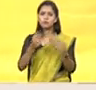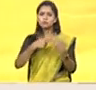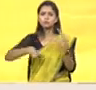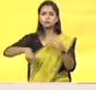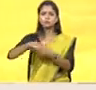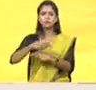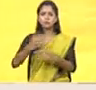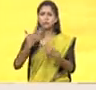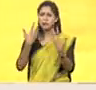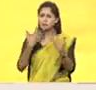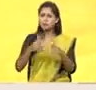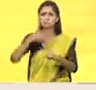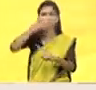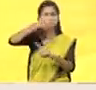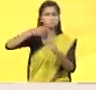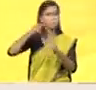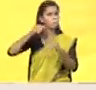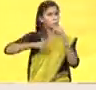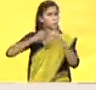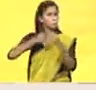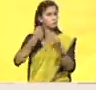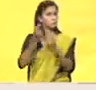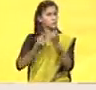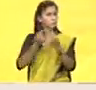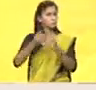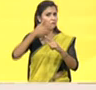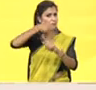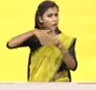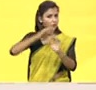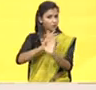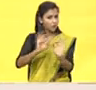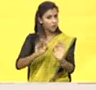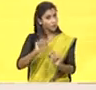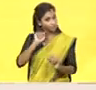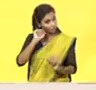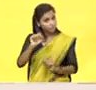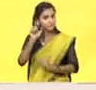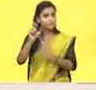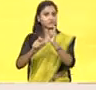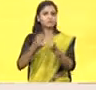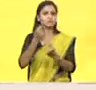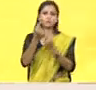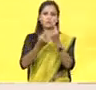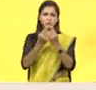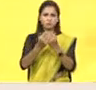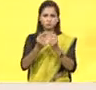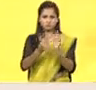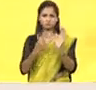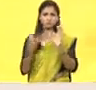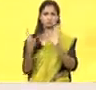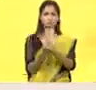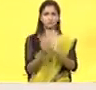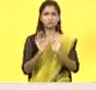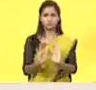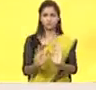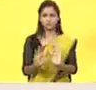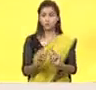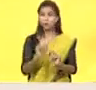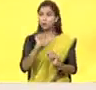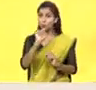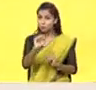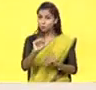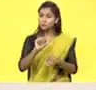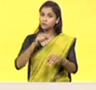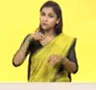पॉलिटिकल बैकग्राउंड नहीं है वे भी राजनीति में आगे आ सकेंगे। उनका